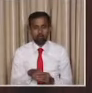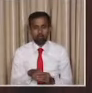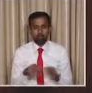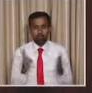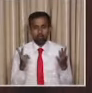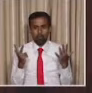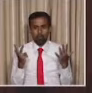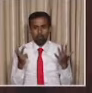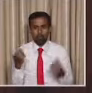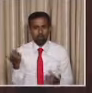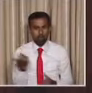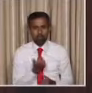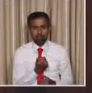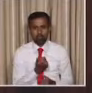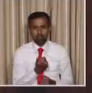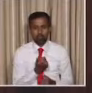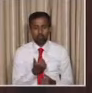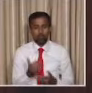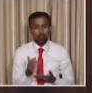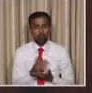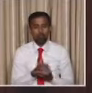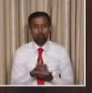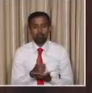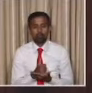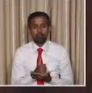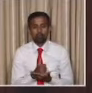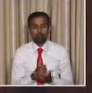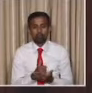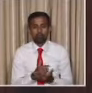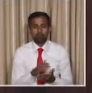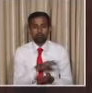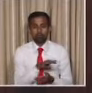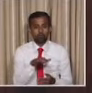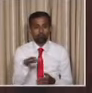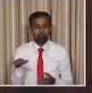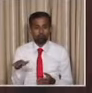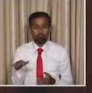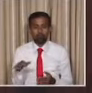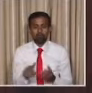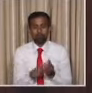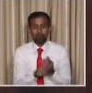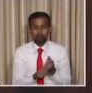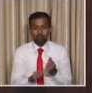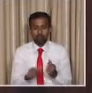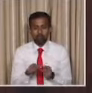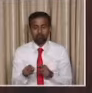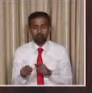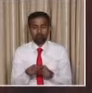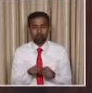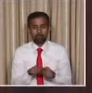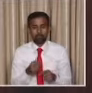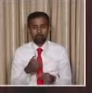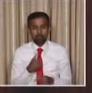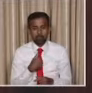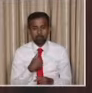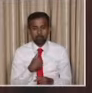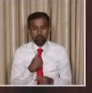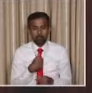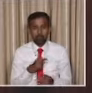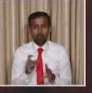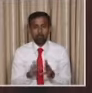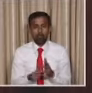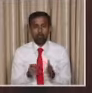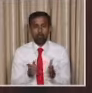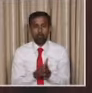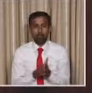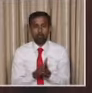විතර ඉන්න අලුතෙන් ආපු මන්ත්‍රීවරු ඒ ඇතුළු සියලු දෙනාටම සෑම ශ්‍රේෂ්ත්‍රයක්ම නියෝජනය වෙන ආකාරයට අපිට මේ සම්බන්ධීකරණ